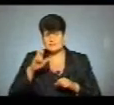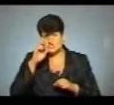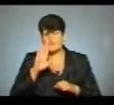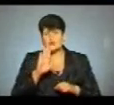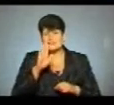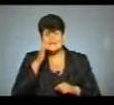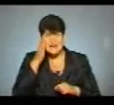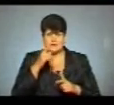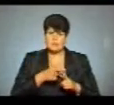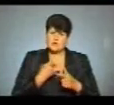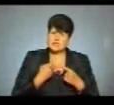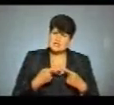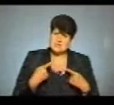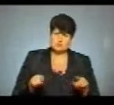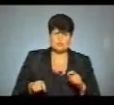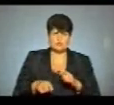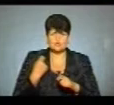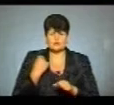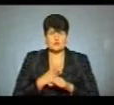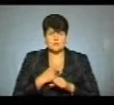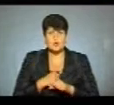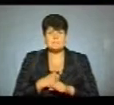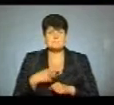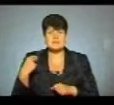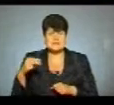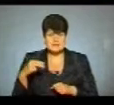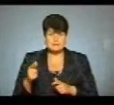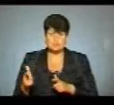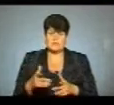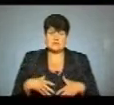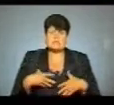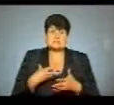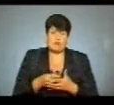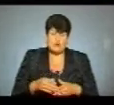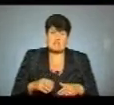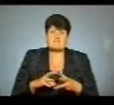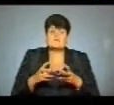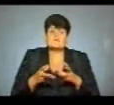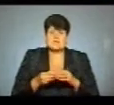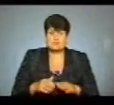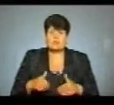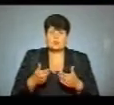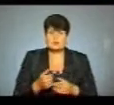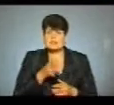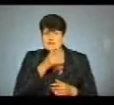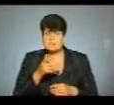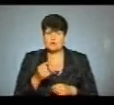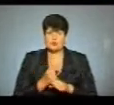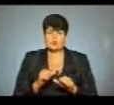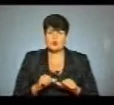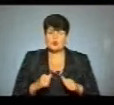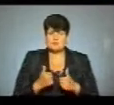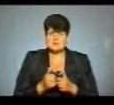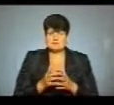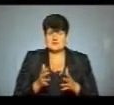зради або іншого злочину, вчиненого президентом, і підготувати свої висновки та пропозиції. Строк роботи комісії не більше як півроку.